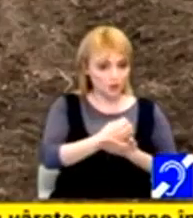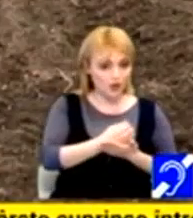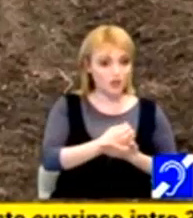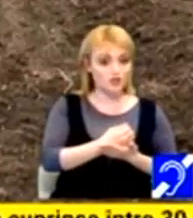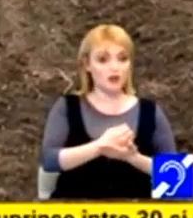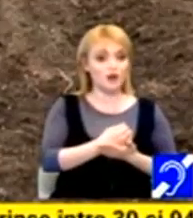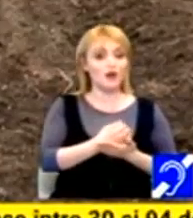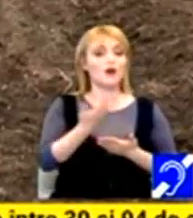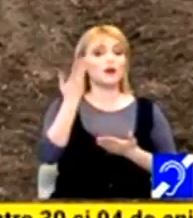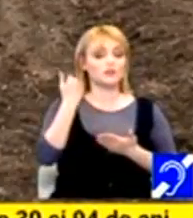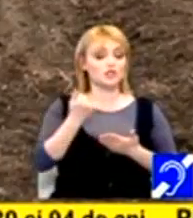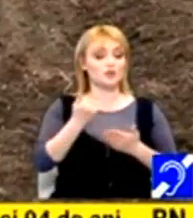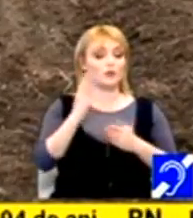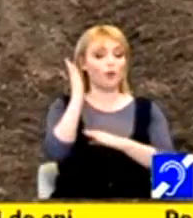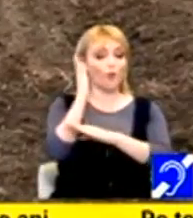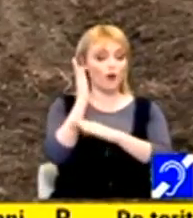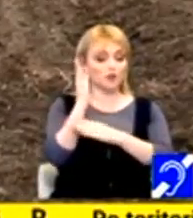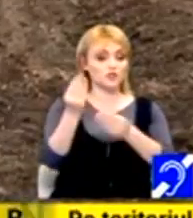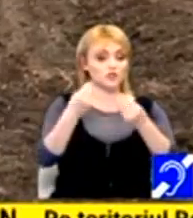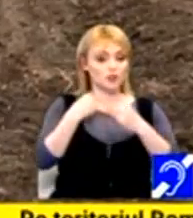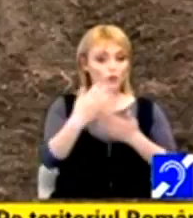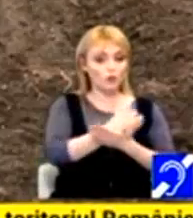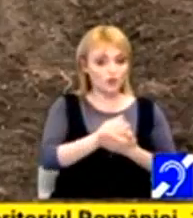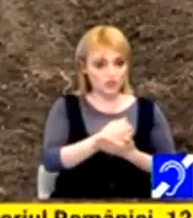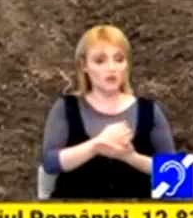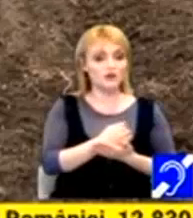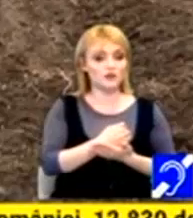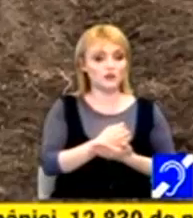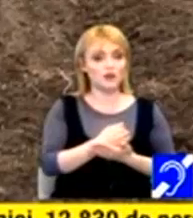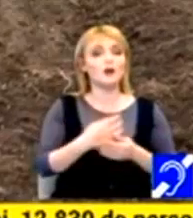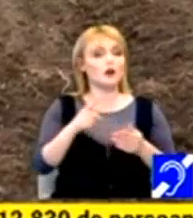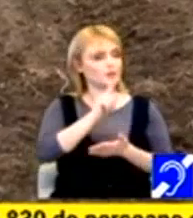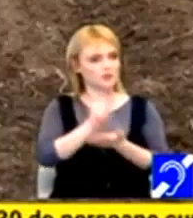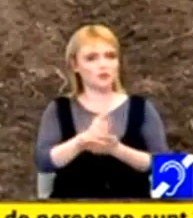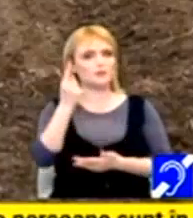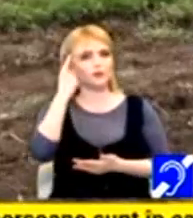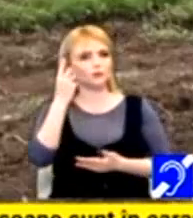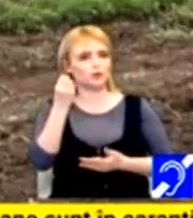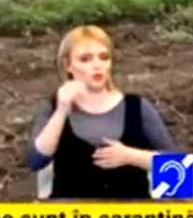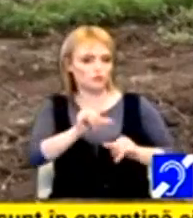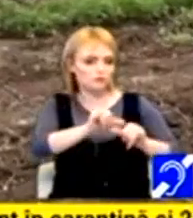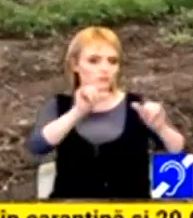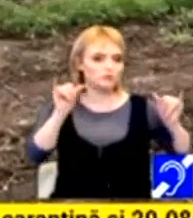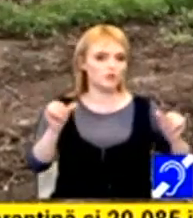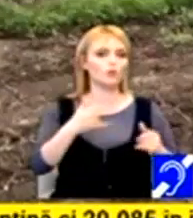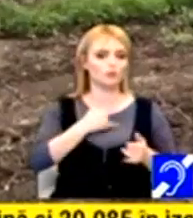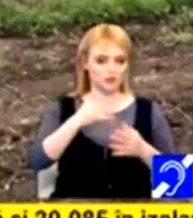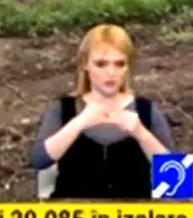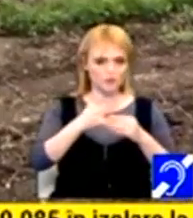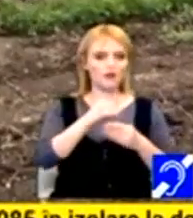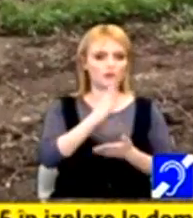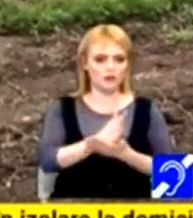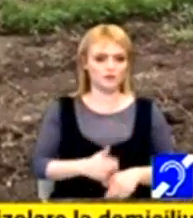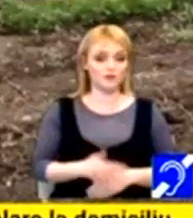intra copașii în rod, este nevoie numai decât de gândit ceva de făcut, teren este.